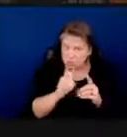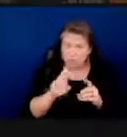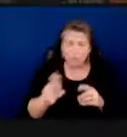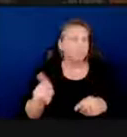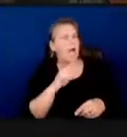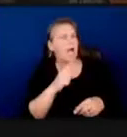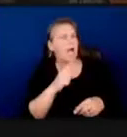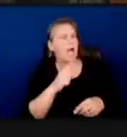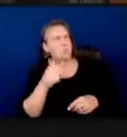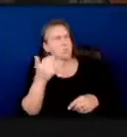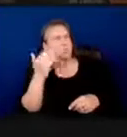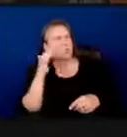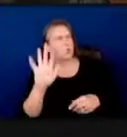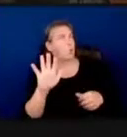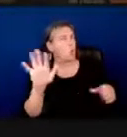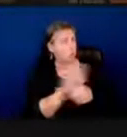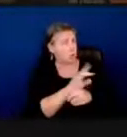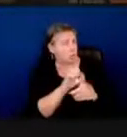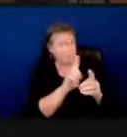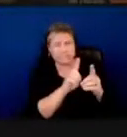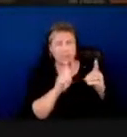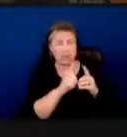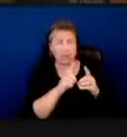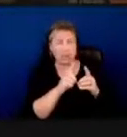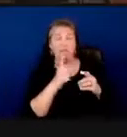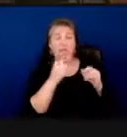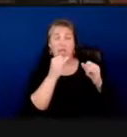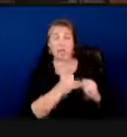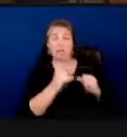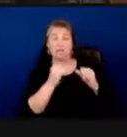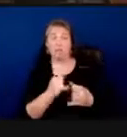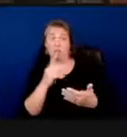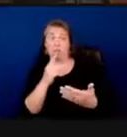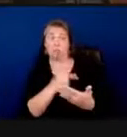je, huwa